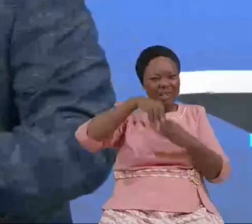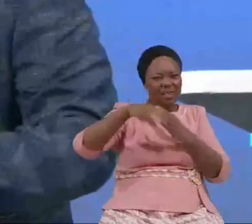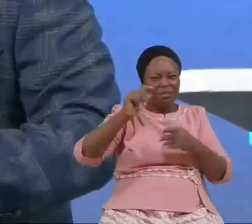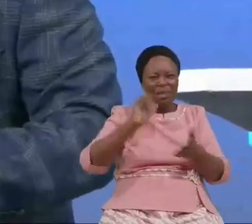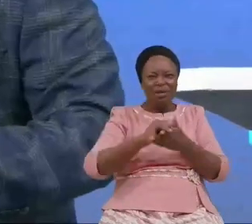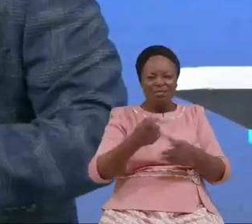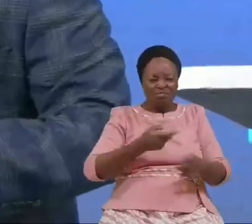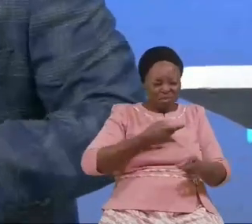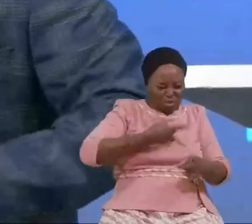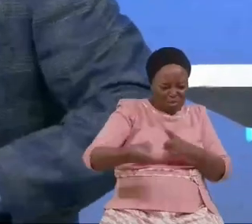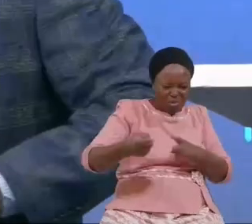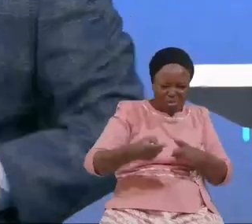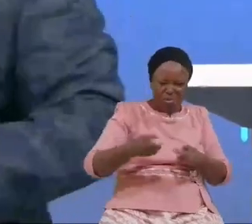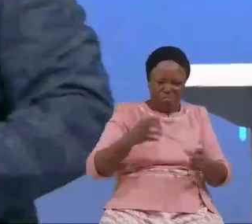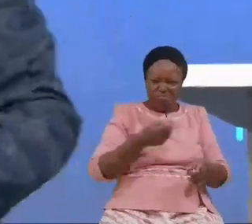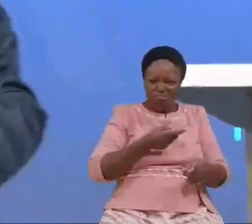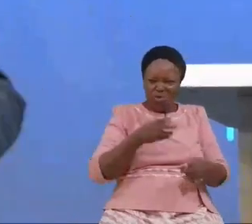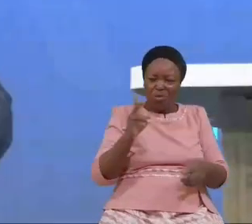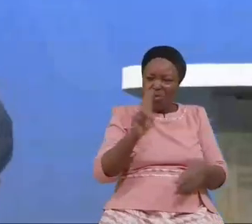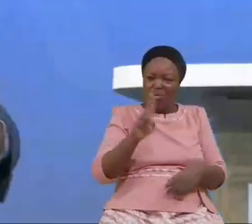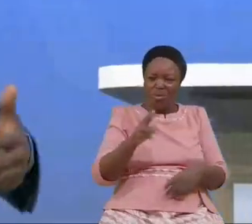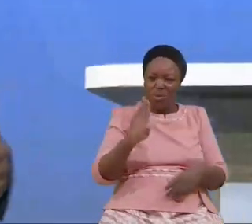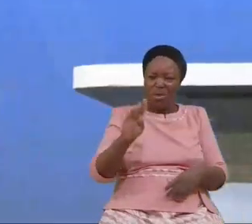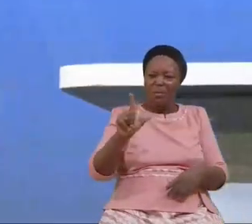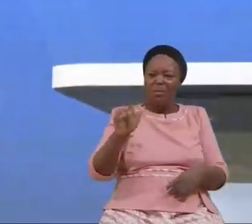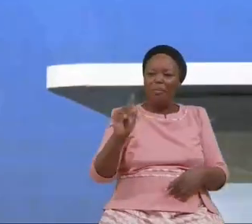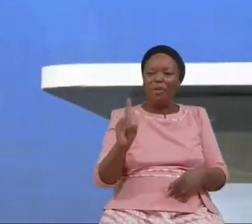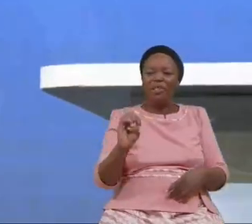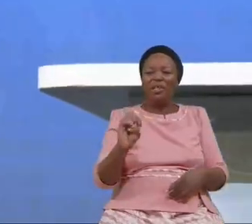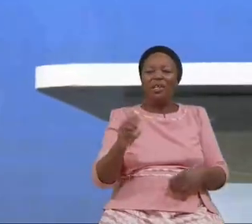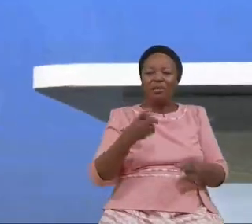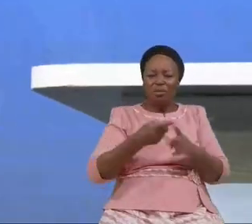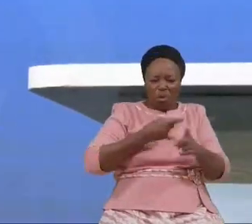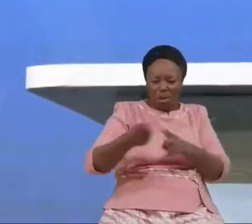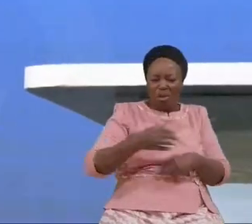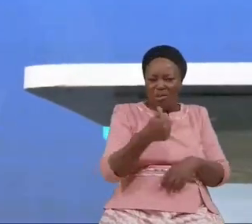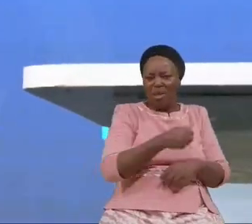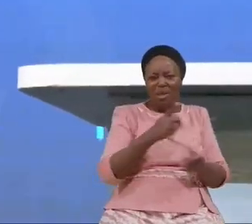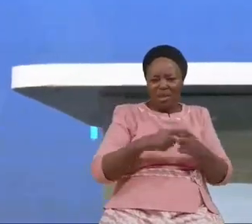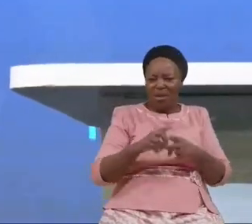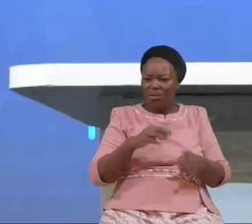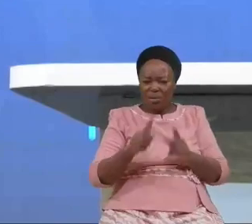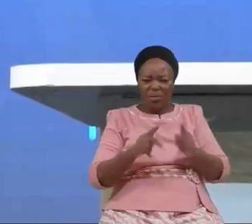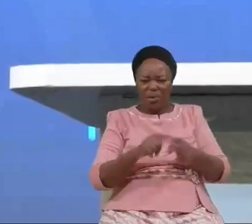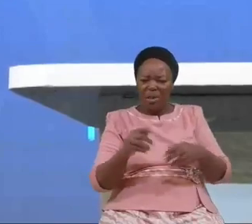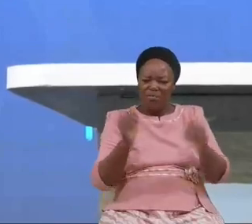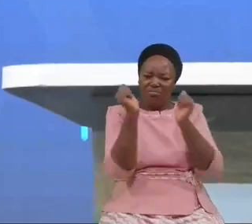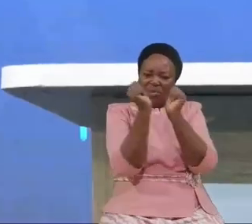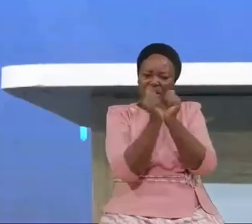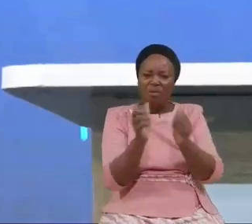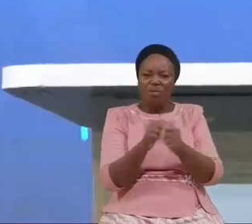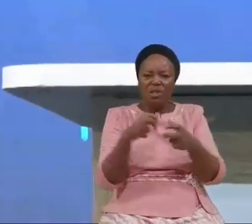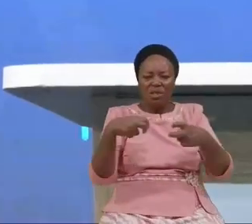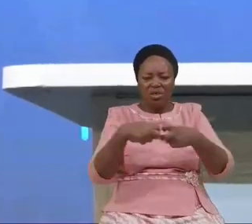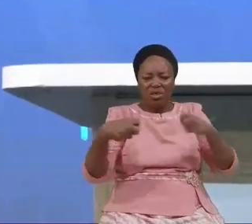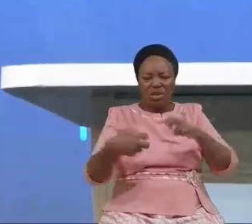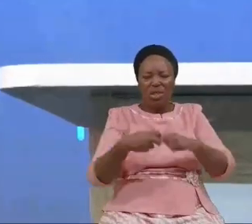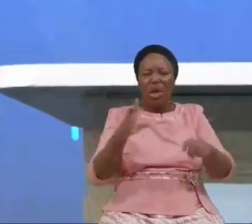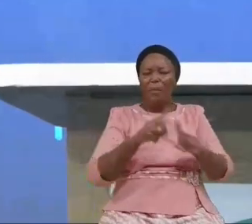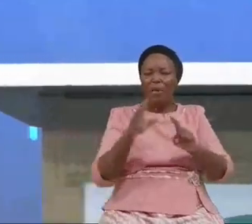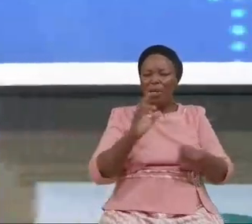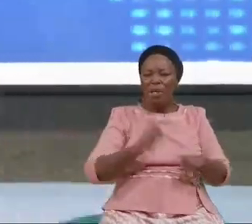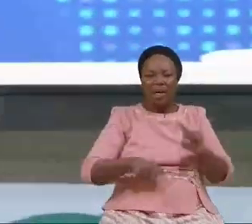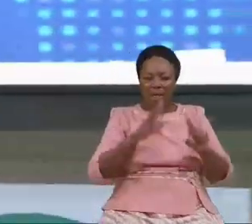coupe et qui va dans la tombe et les gens c'est de le lié par les chaînes mais elles n'ont pas